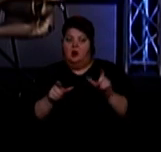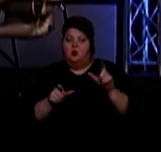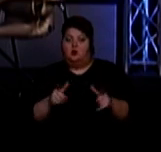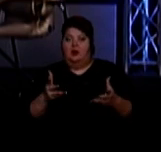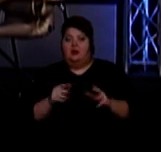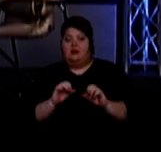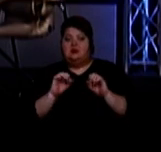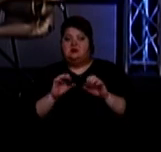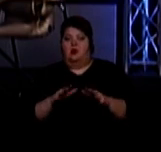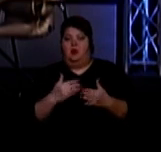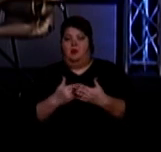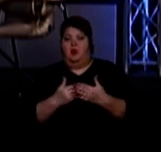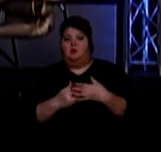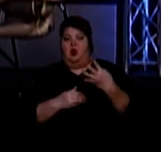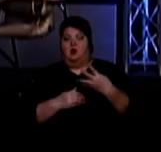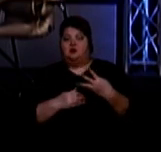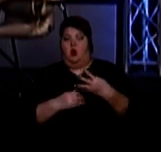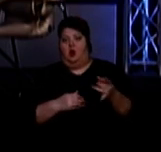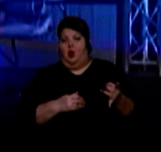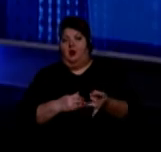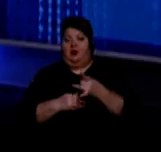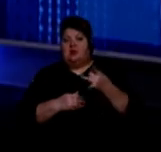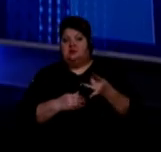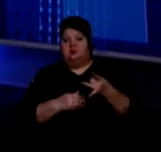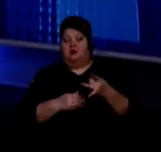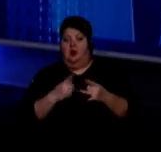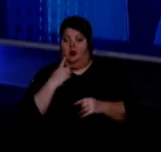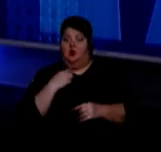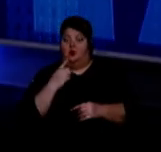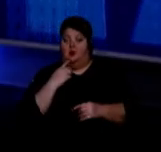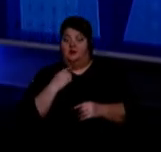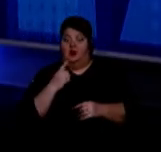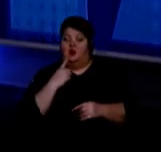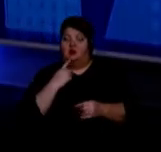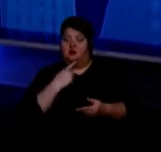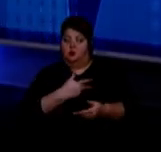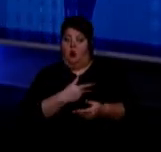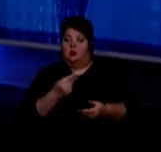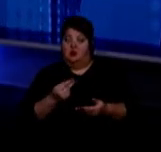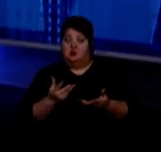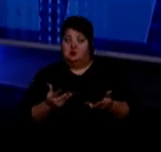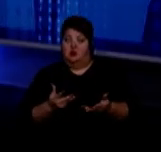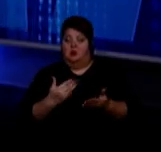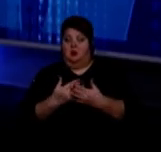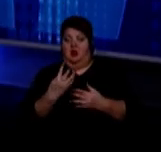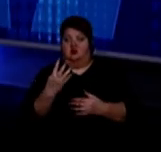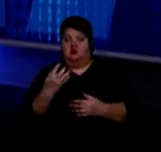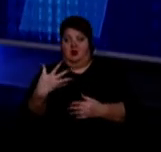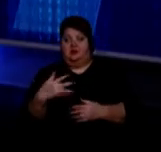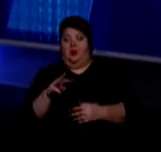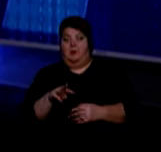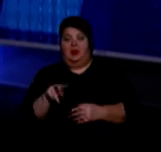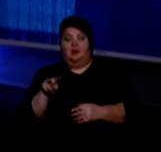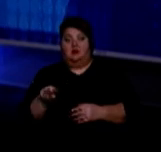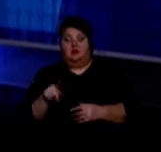здали близько 40 раз кров донорську в дозі десь 450 мл,